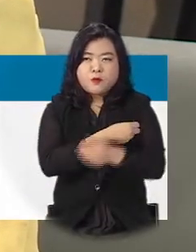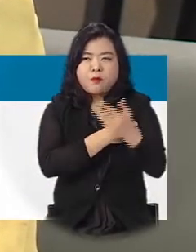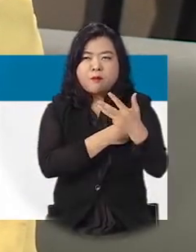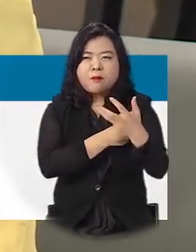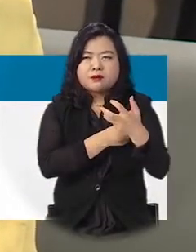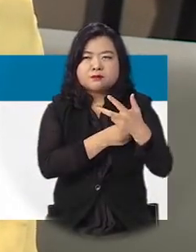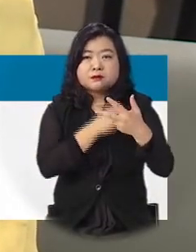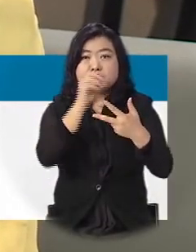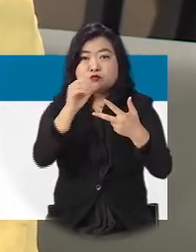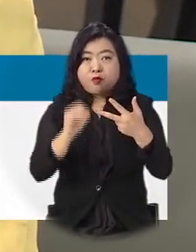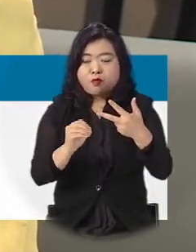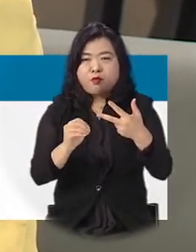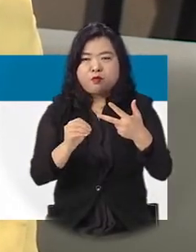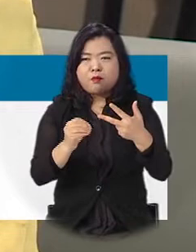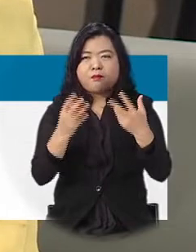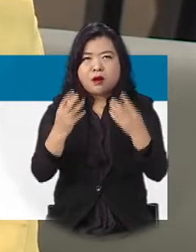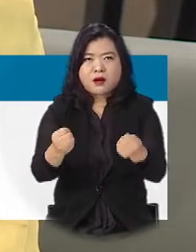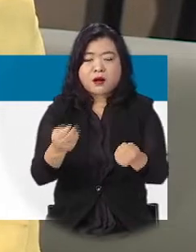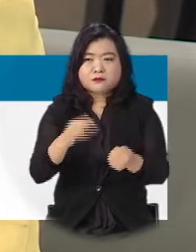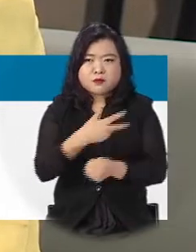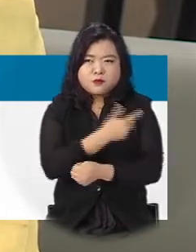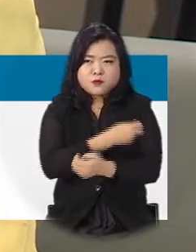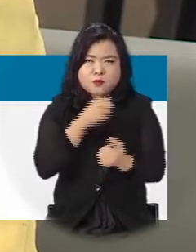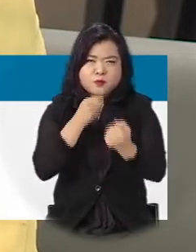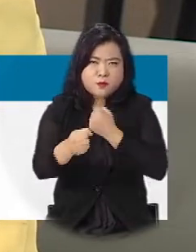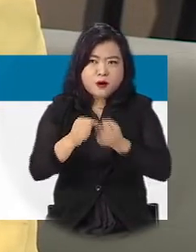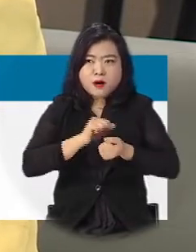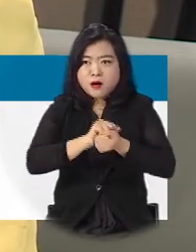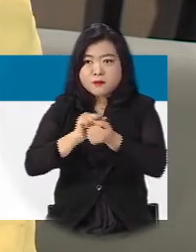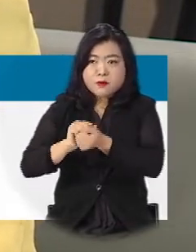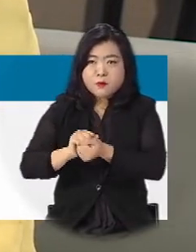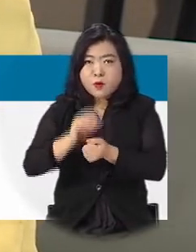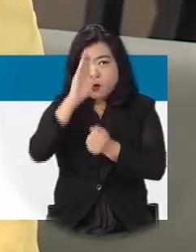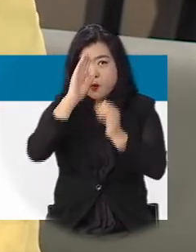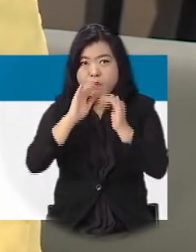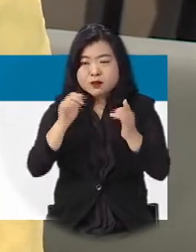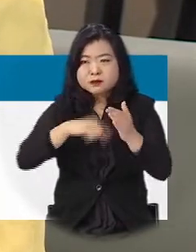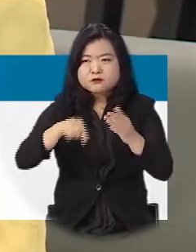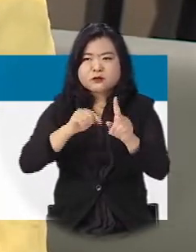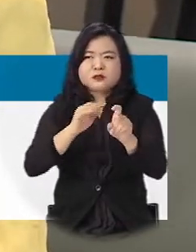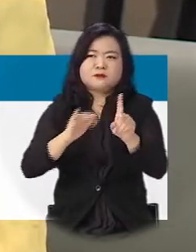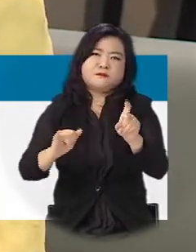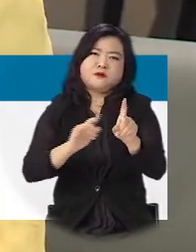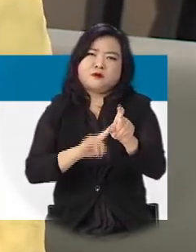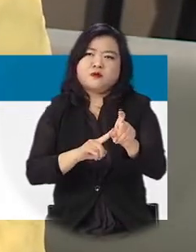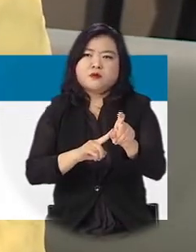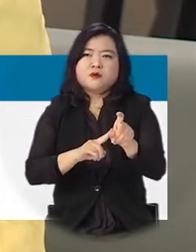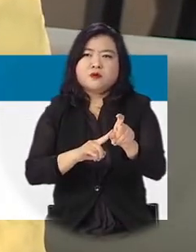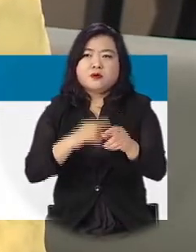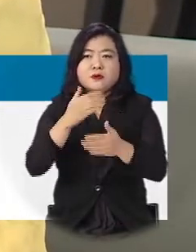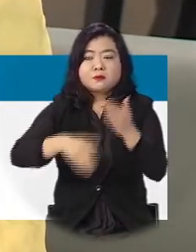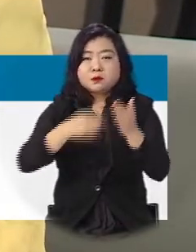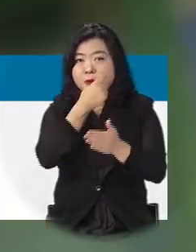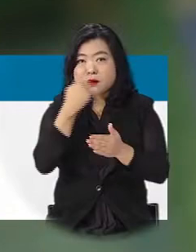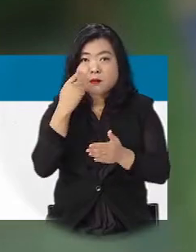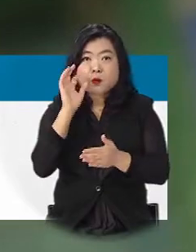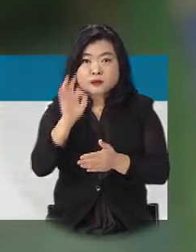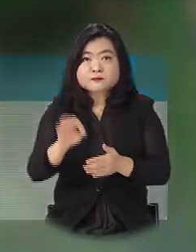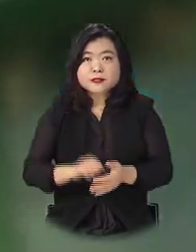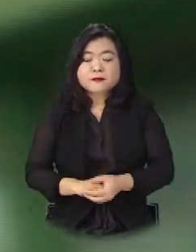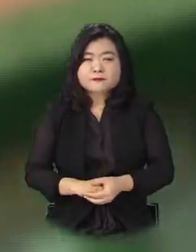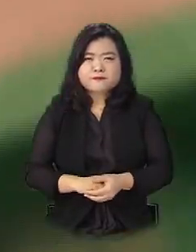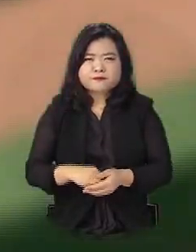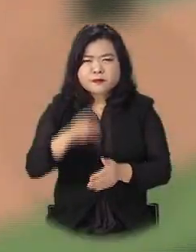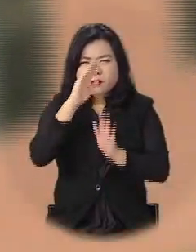그런데 말씀드린 것처럼 지금 돌파 감염은 환자 중에 11명이 확인된 상황입니다. 나머지 또 확인해 보겠습니다.